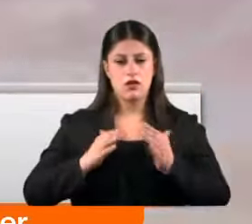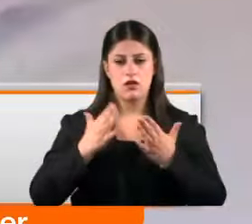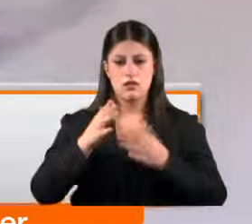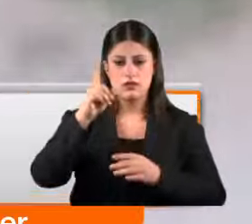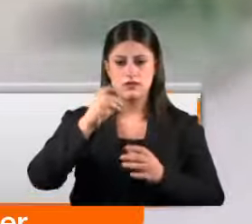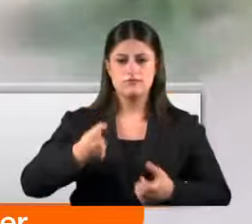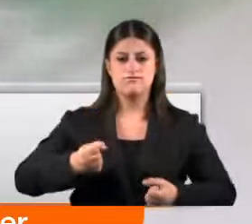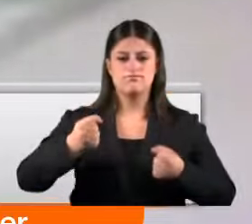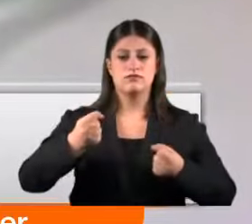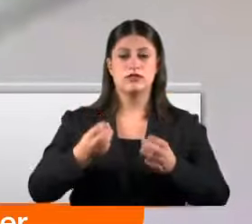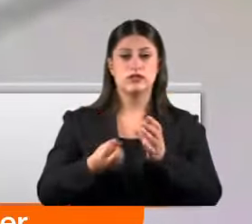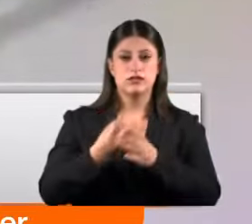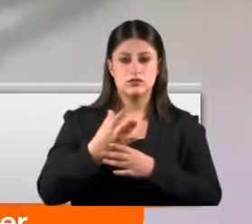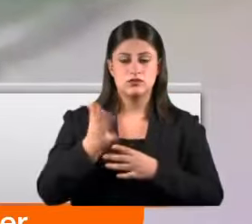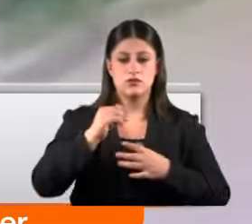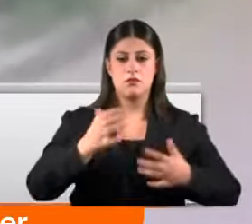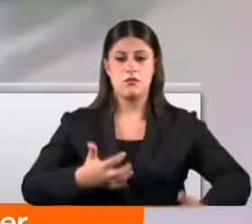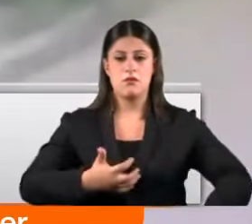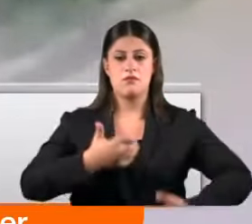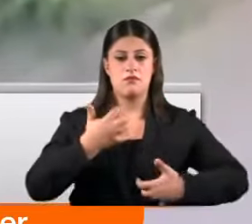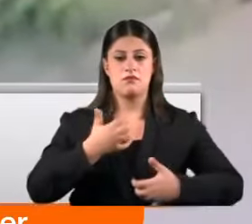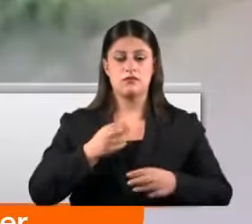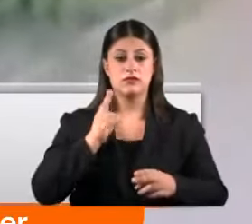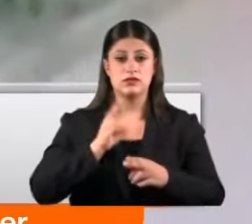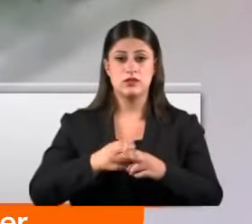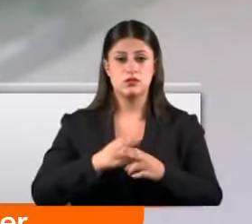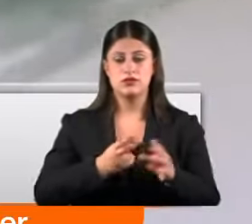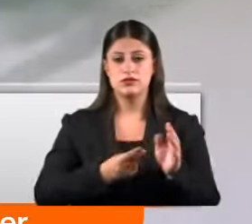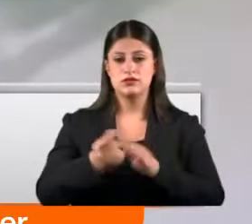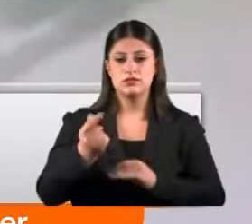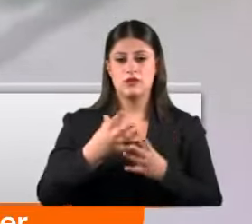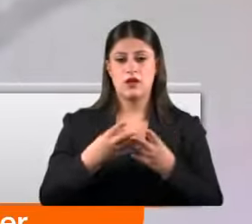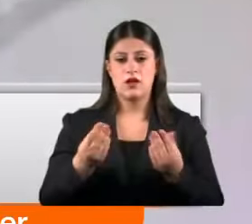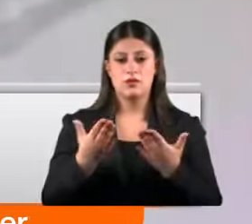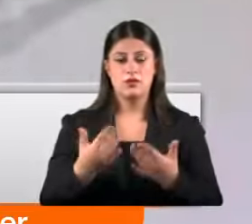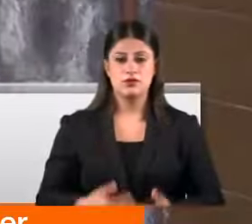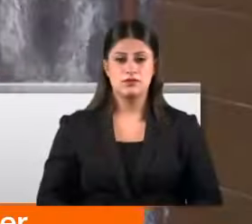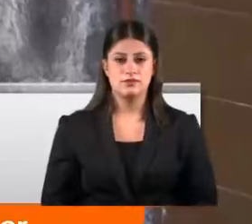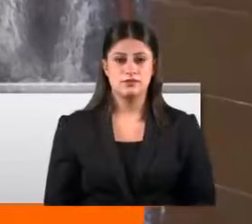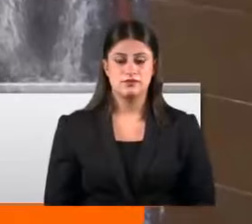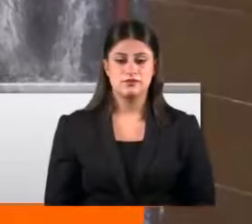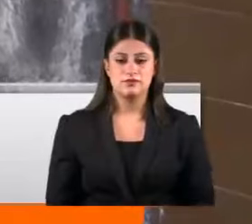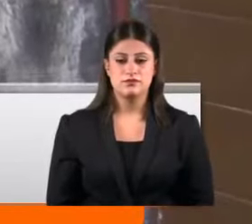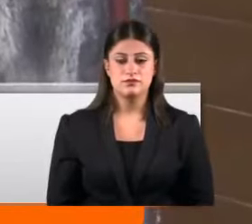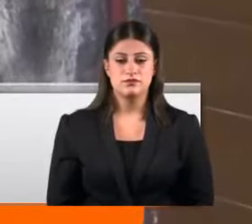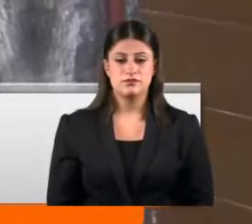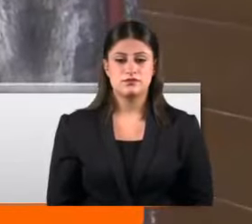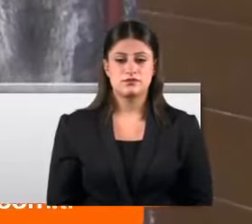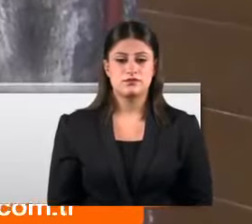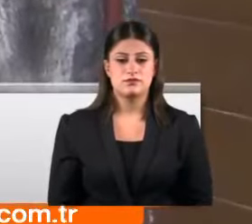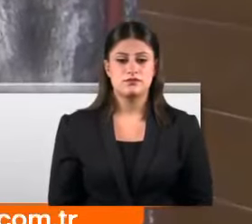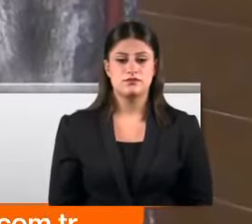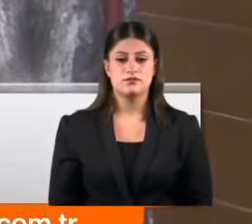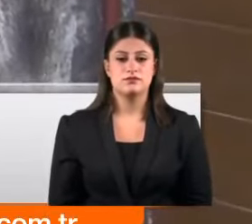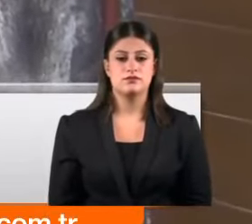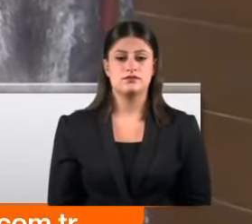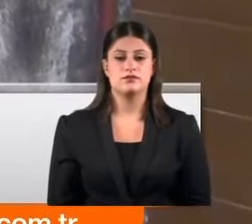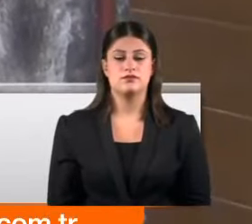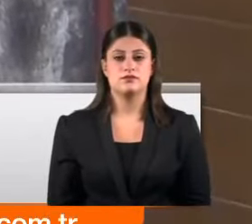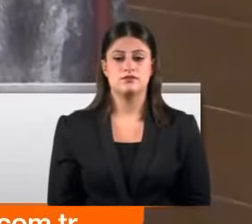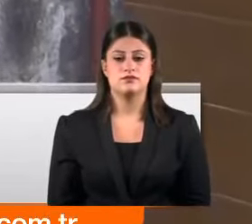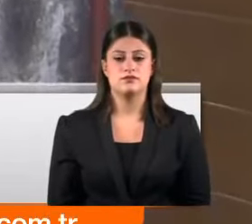girişti. Ardından da kapıyı kucakladığı gibi hızla gözden kayboldu. Küçük şeyler çalınıyordu. Bizim bile kapımızın önüne koyduğumuz her şey çalınıyor. Hani